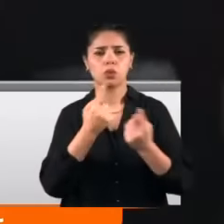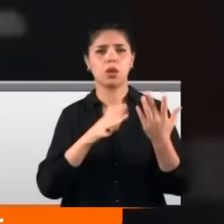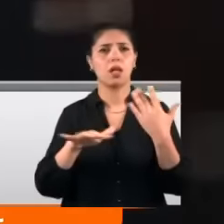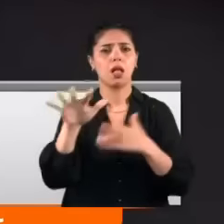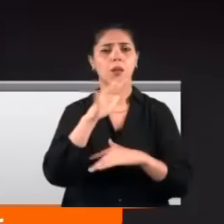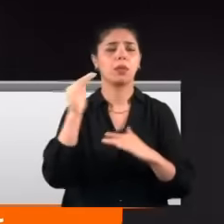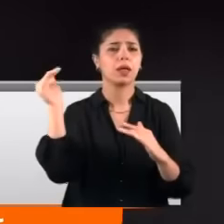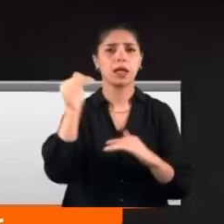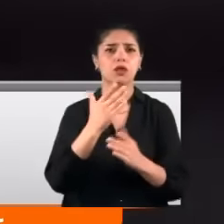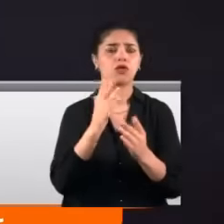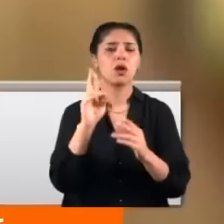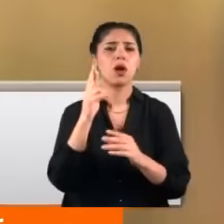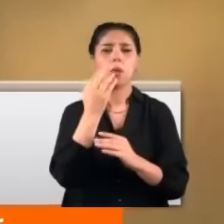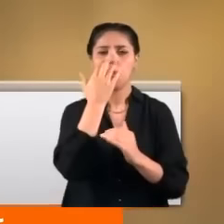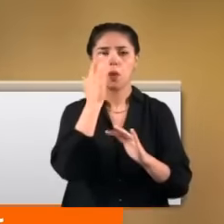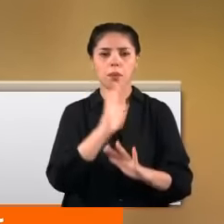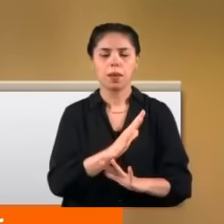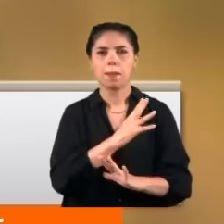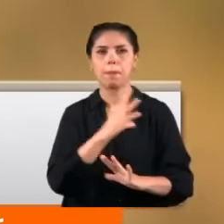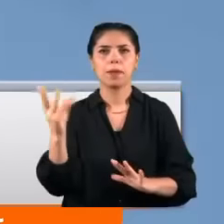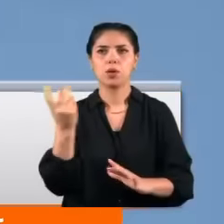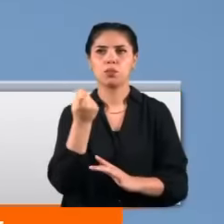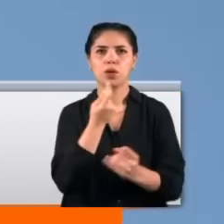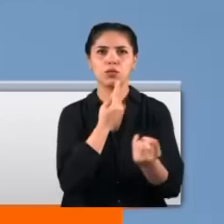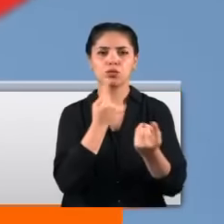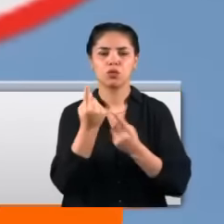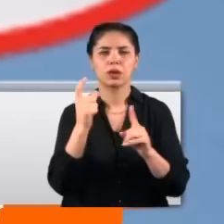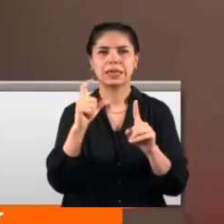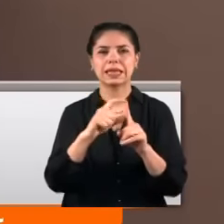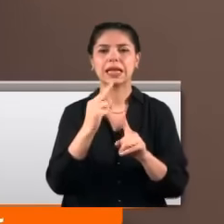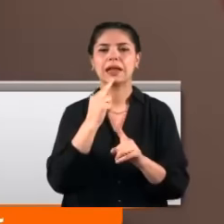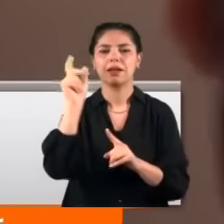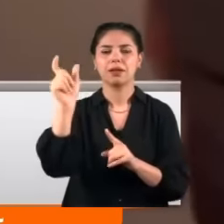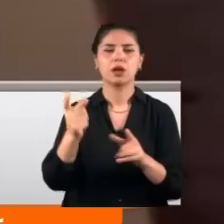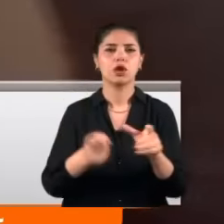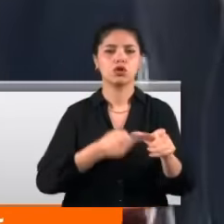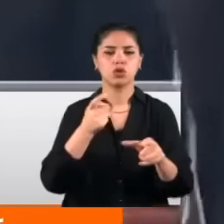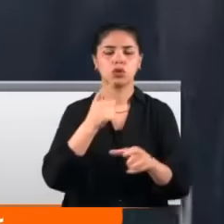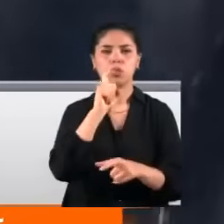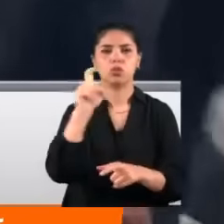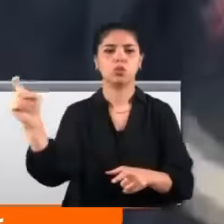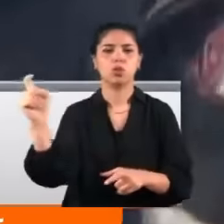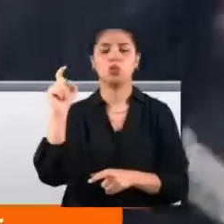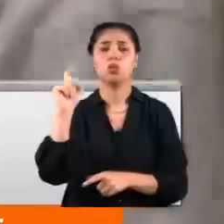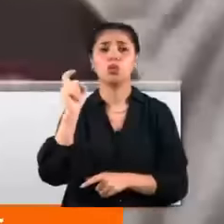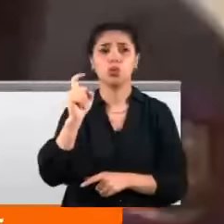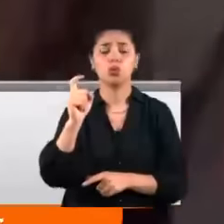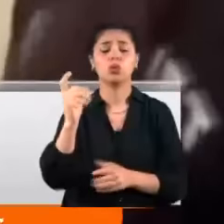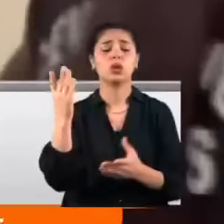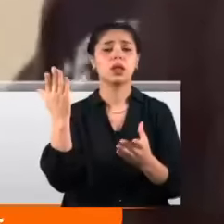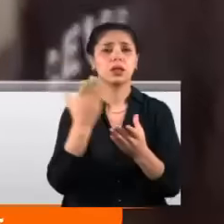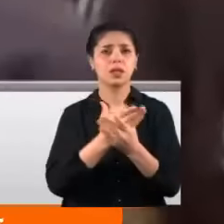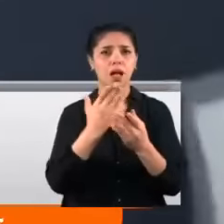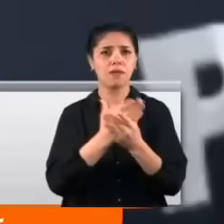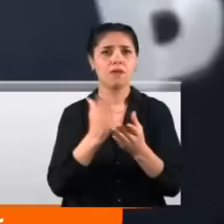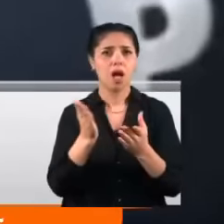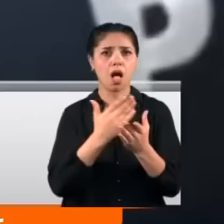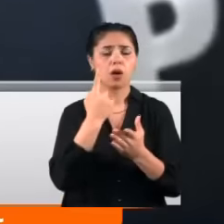gelecek raporlardaydı. Milyonlarca liranın konuşulduğu Dilan Polat soruşturmasında 909 sayfalık MASAK raporu